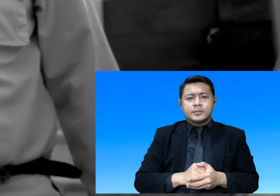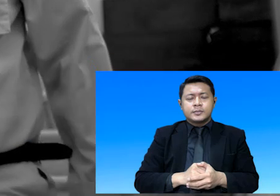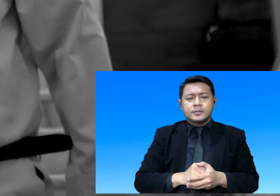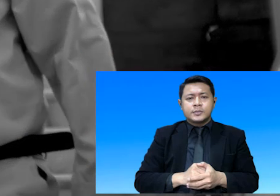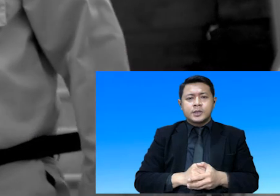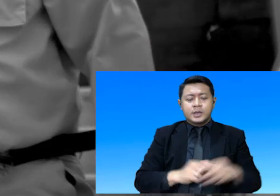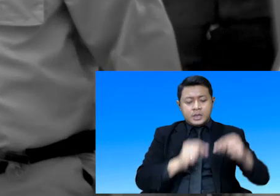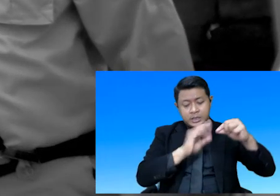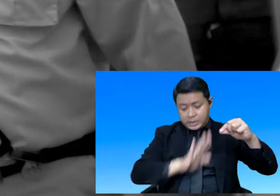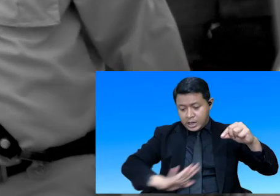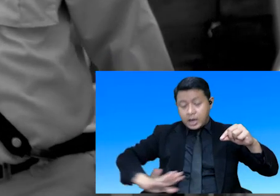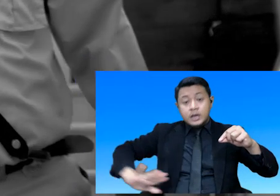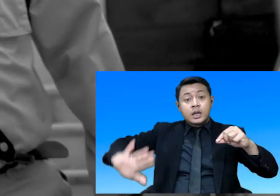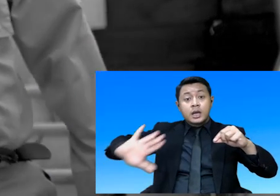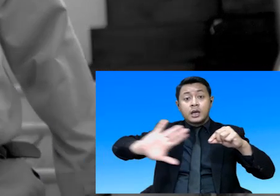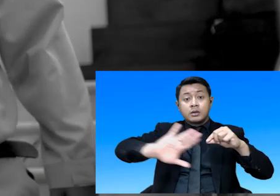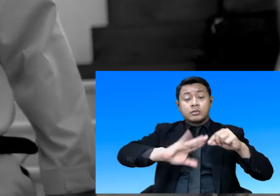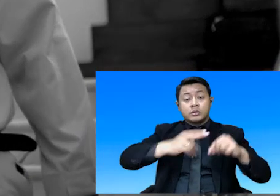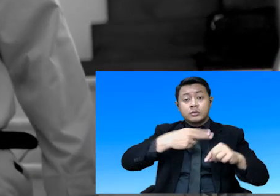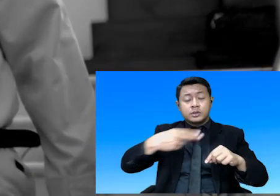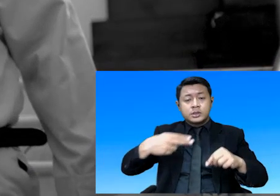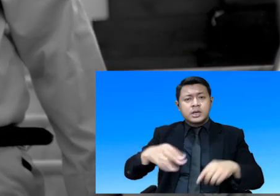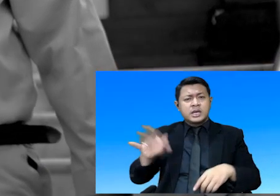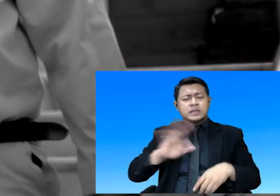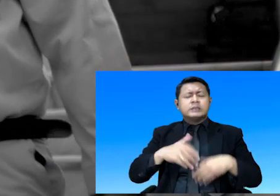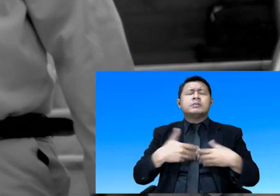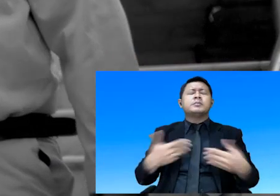Tanah airku, jangan menyerah.